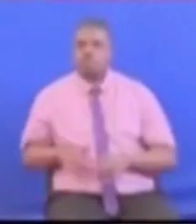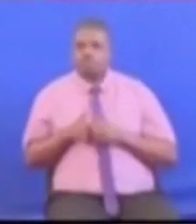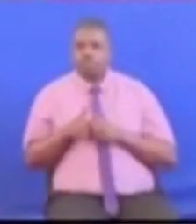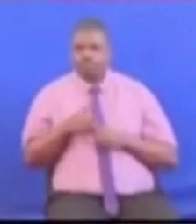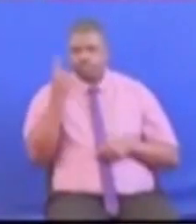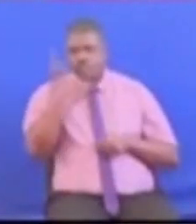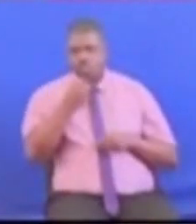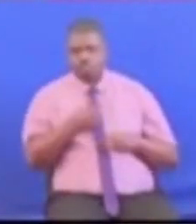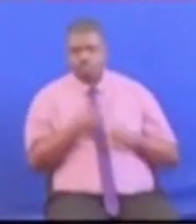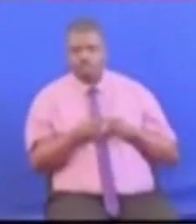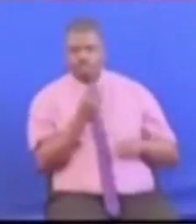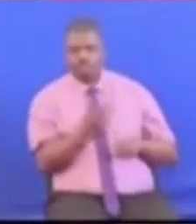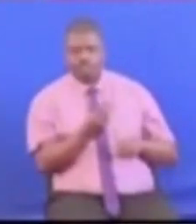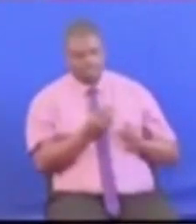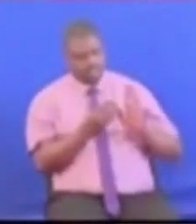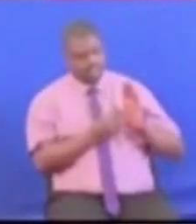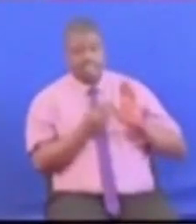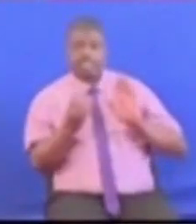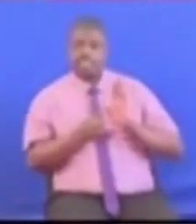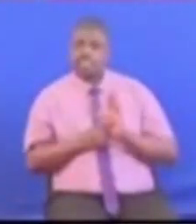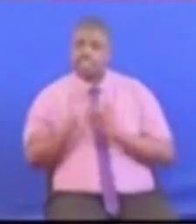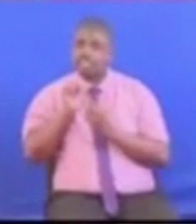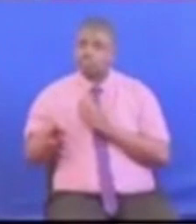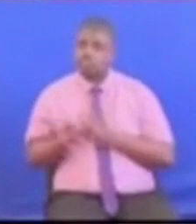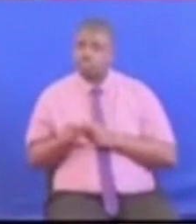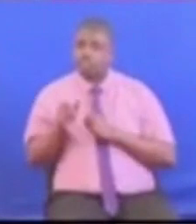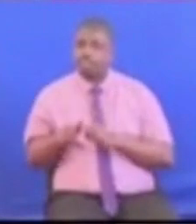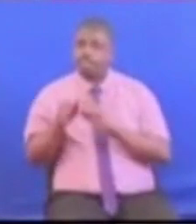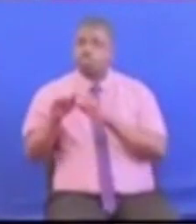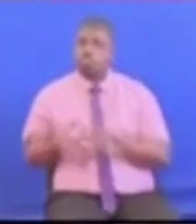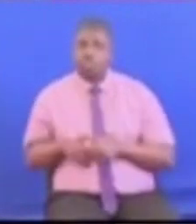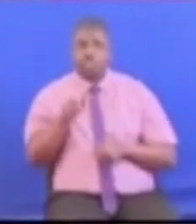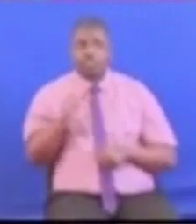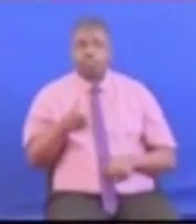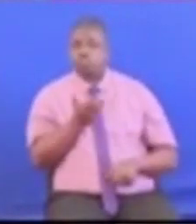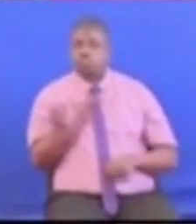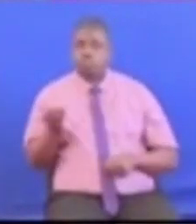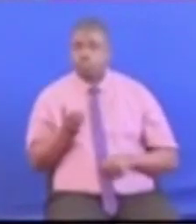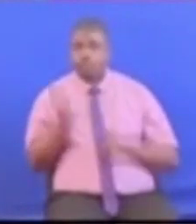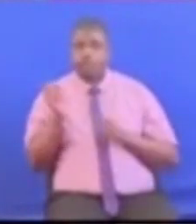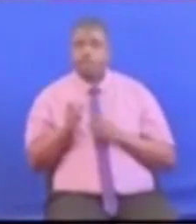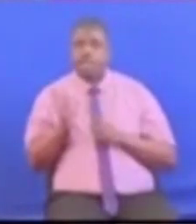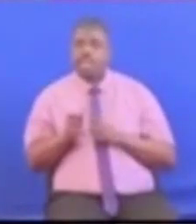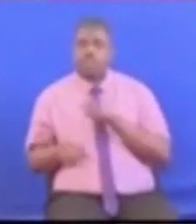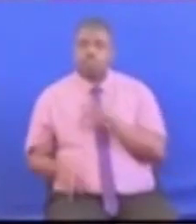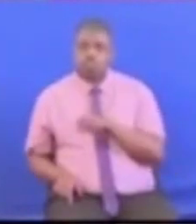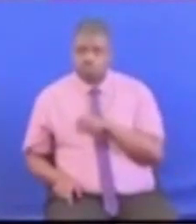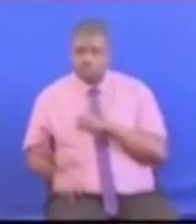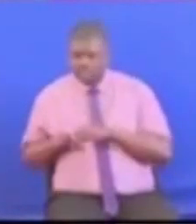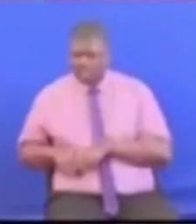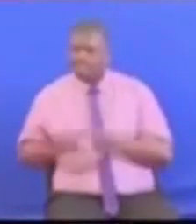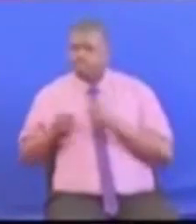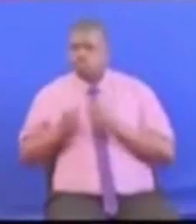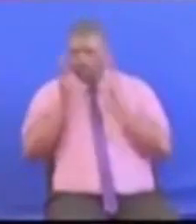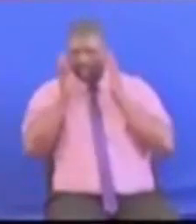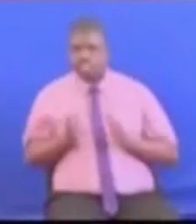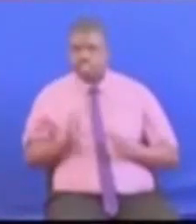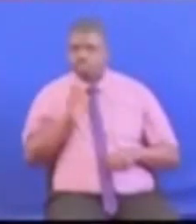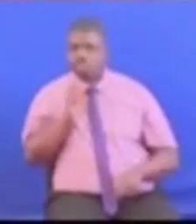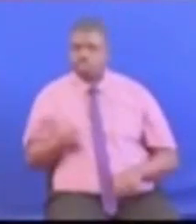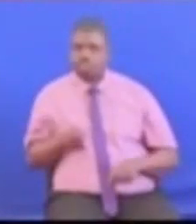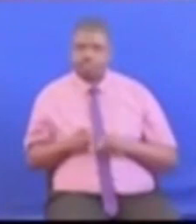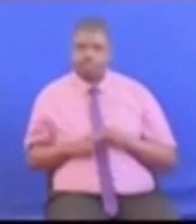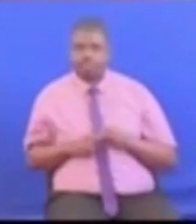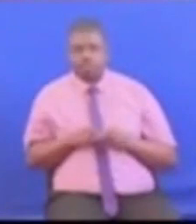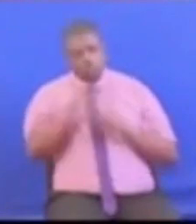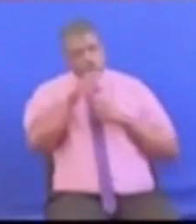sura ya 296 inazuia mbunge au mtu yeyote kutoa maneno yanayovunja heshima ya spika